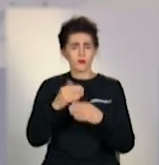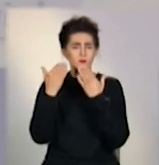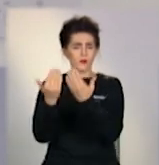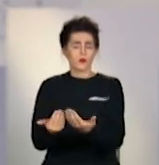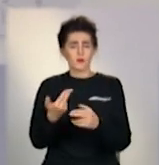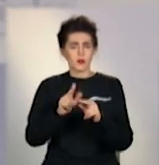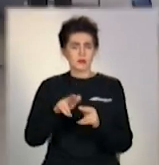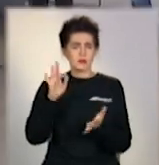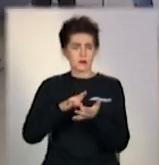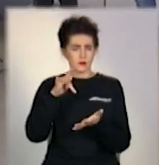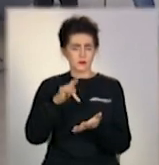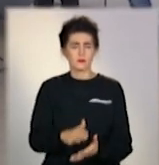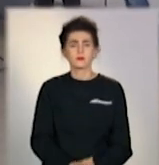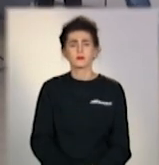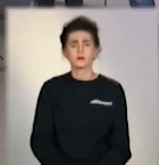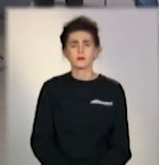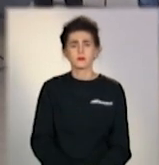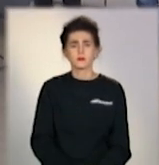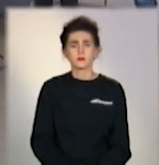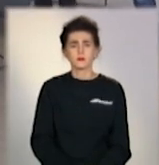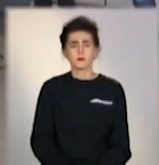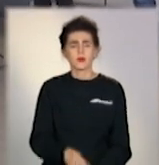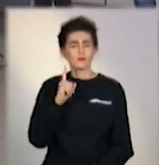зі столицею.